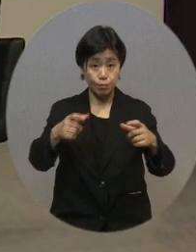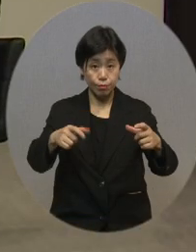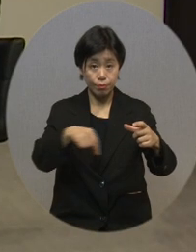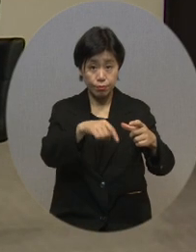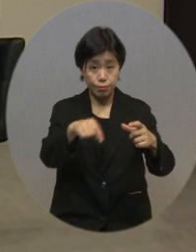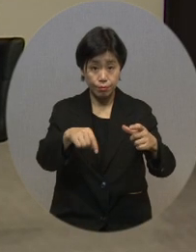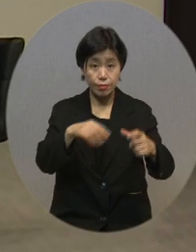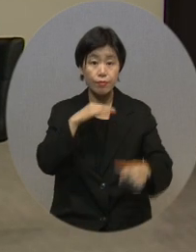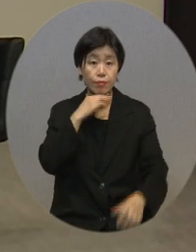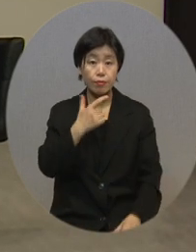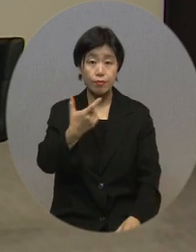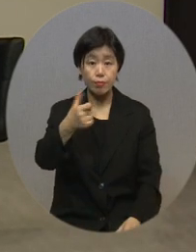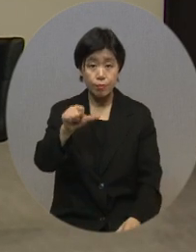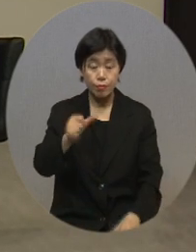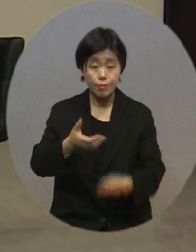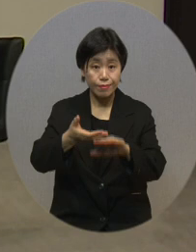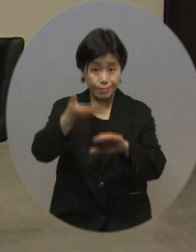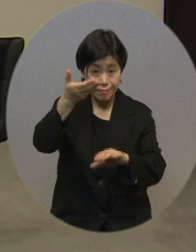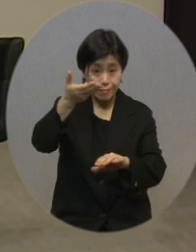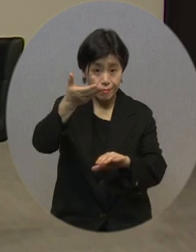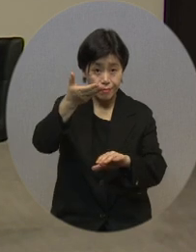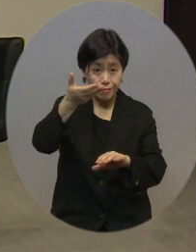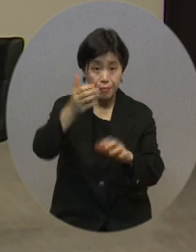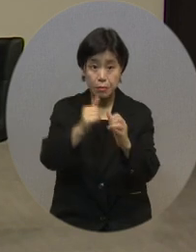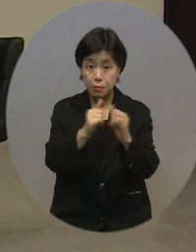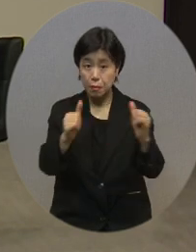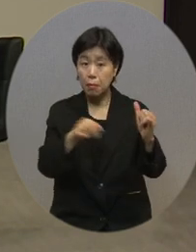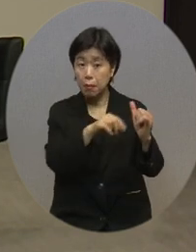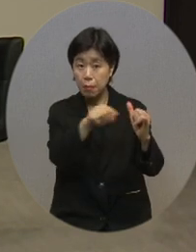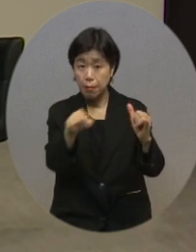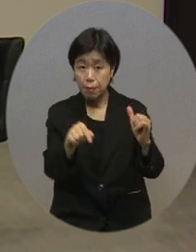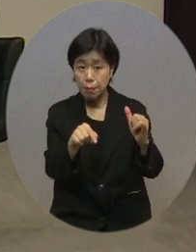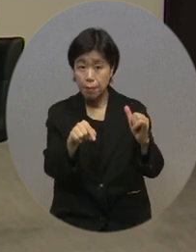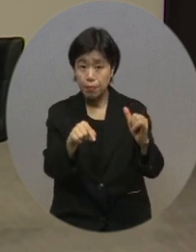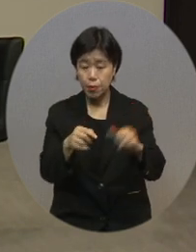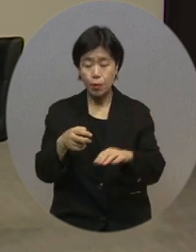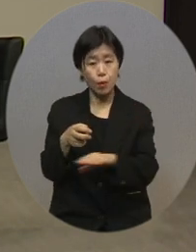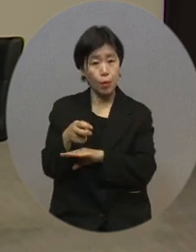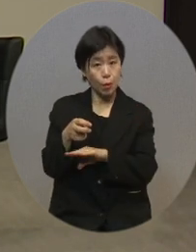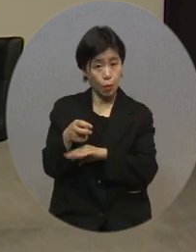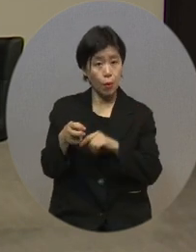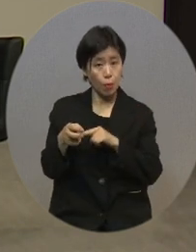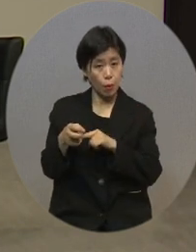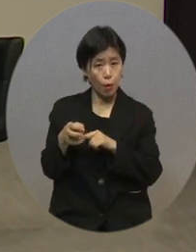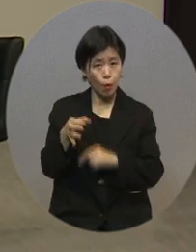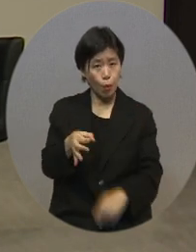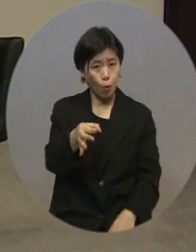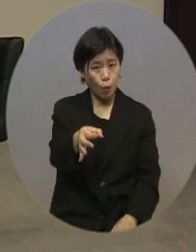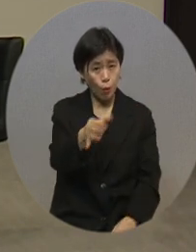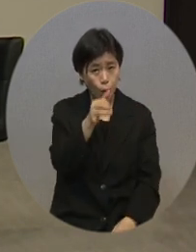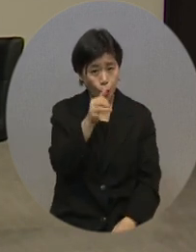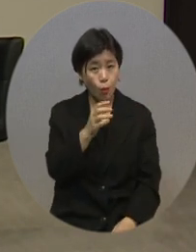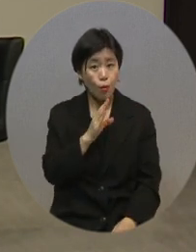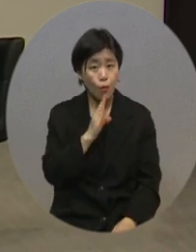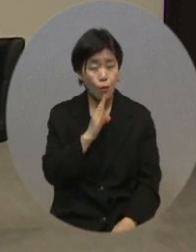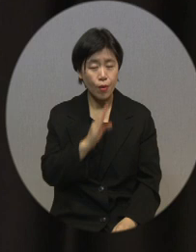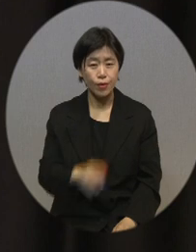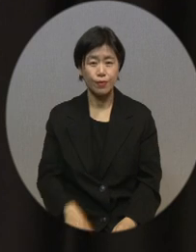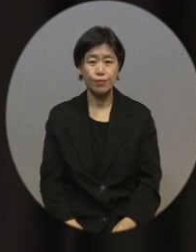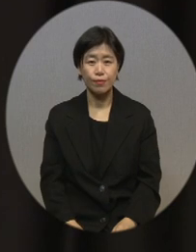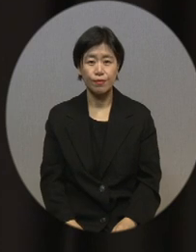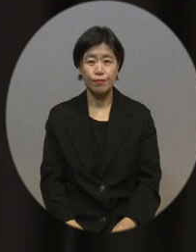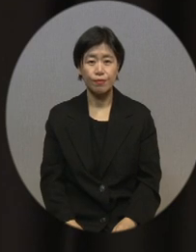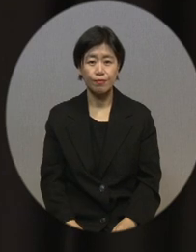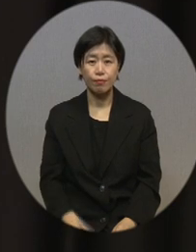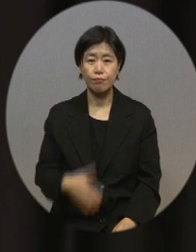중구에서는 65세 이상이 되면요. 네. 교통비도 좀 많이 혜택을 보게 되세요. 예, 예, 예. 그러니까